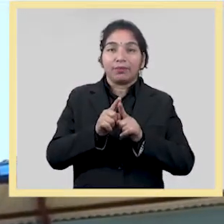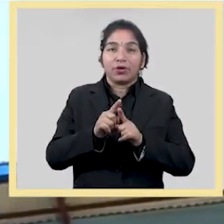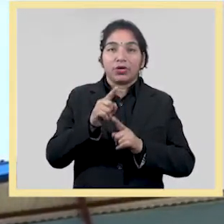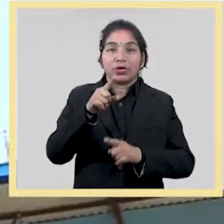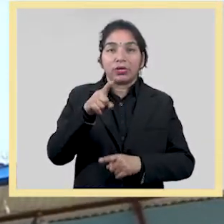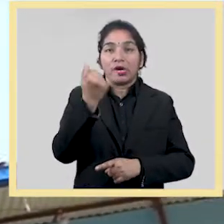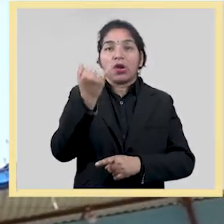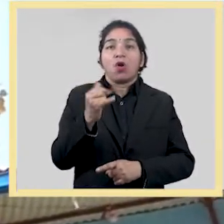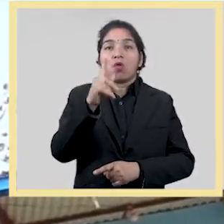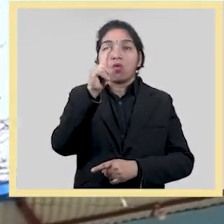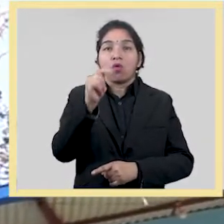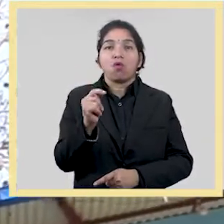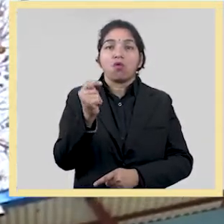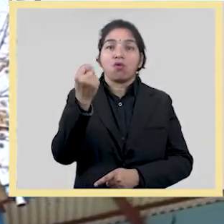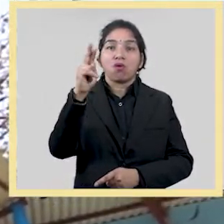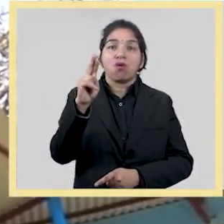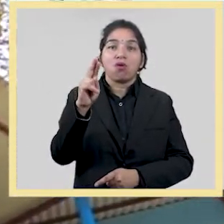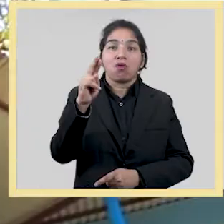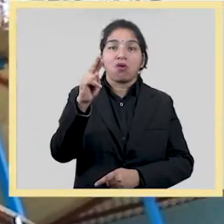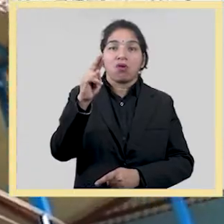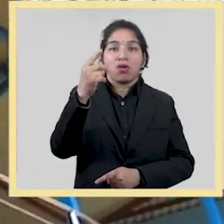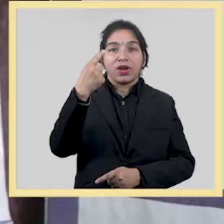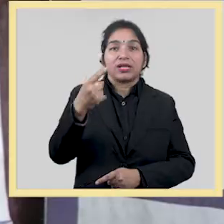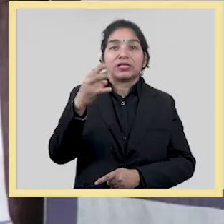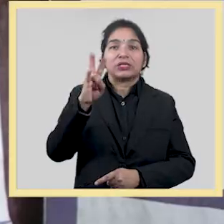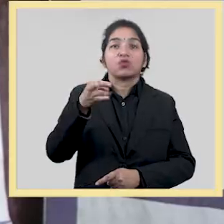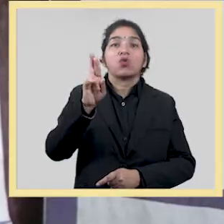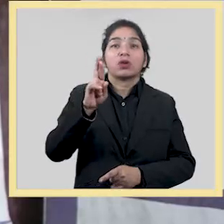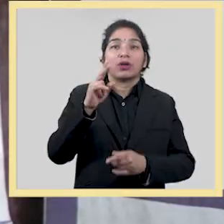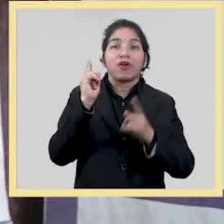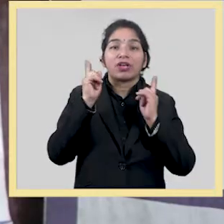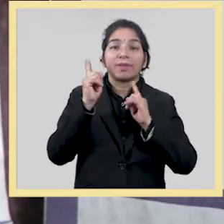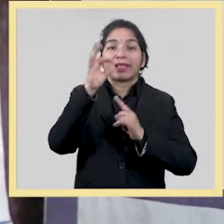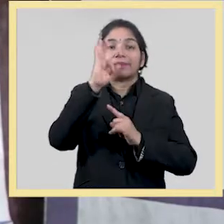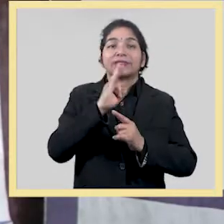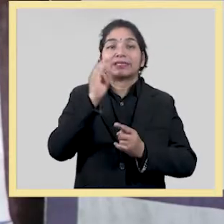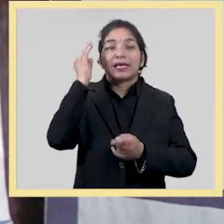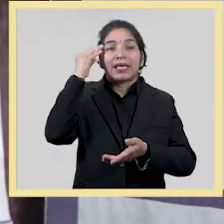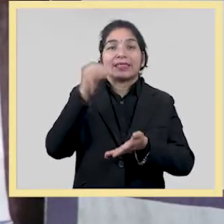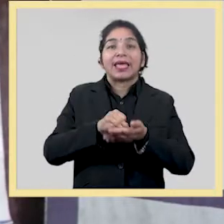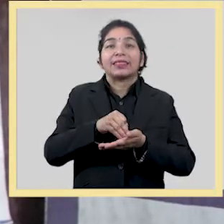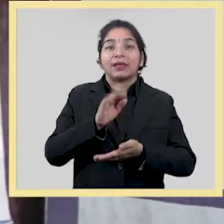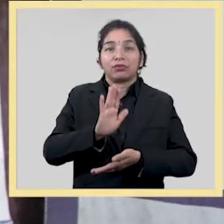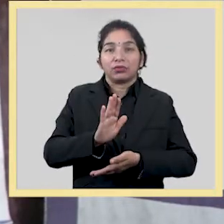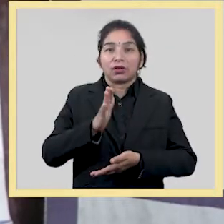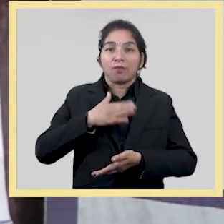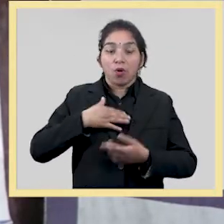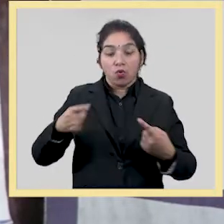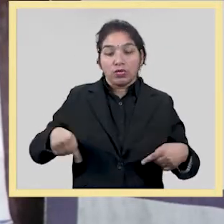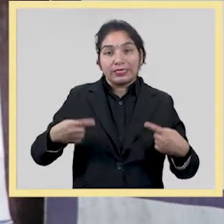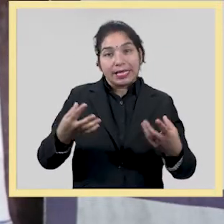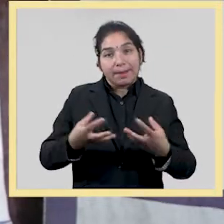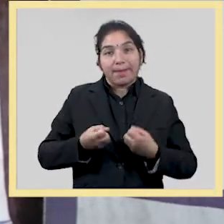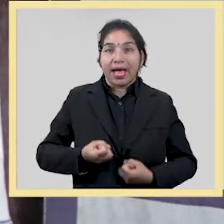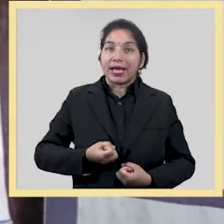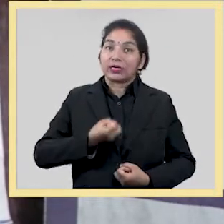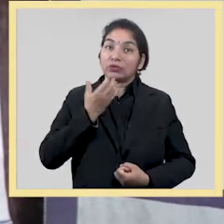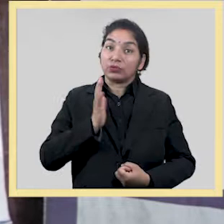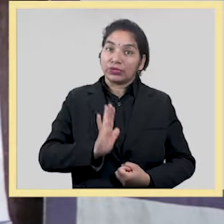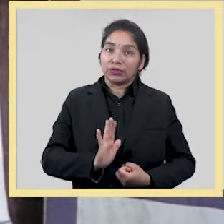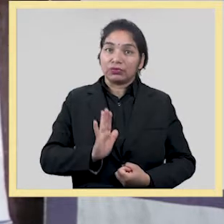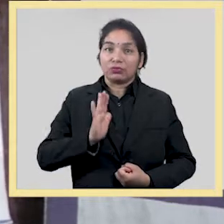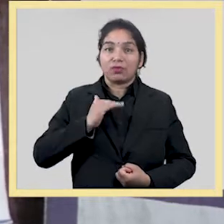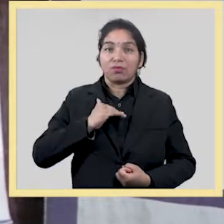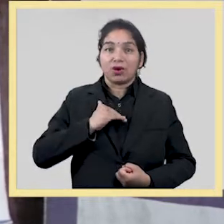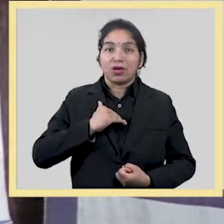गोकर्णेश्वर नगरपालिकाले विशेष ध्यान दिएको पाइन्छ। म विचार पाएर खुसी छु।